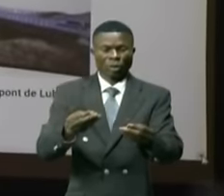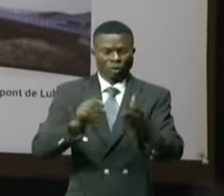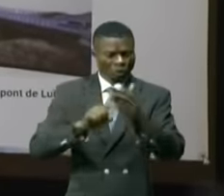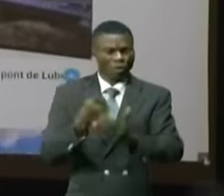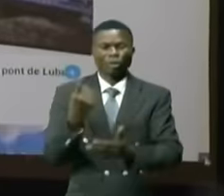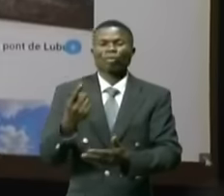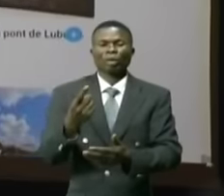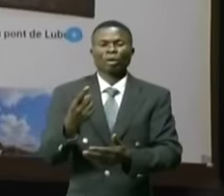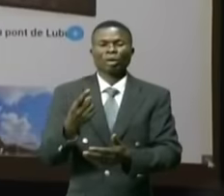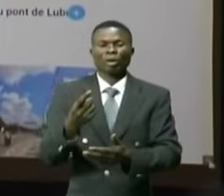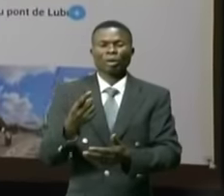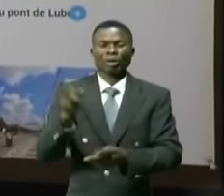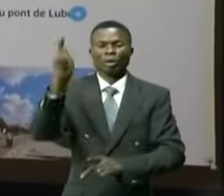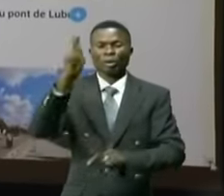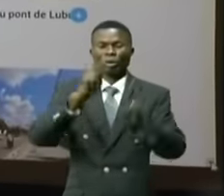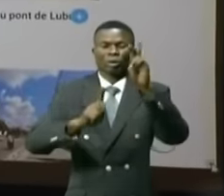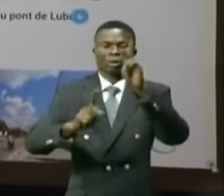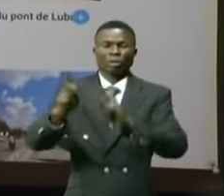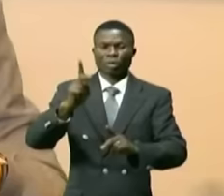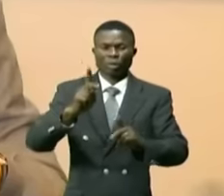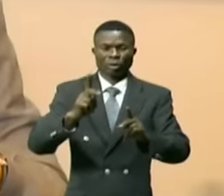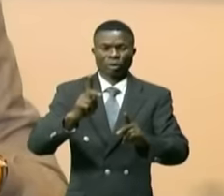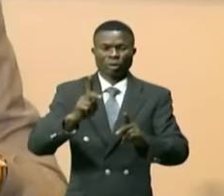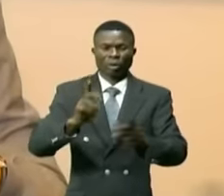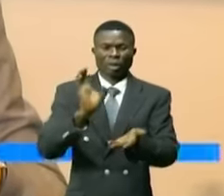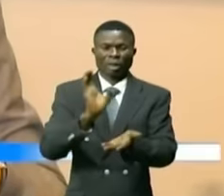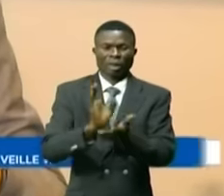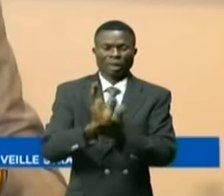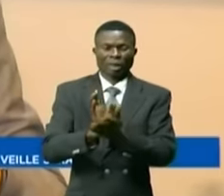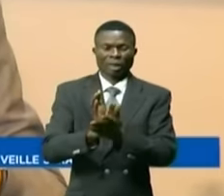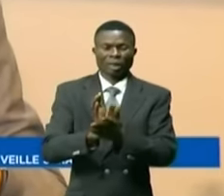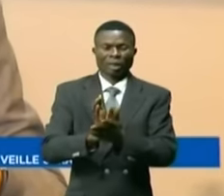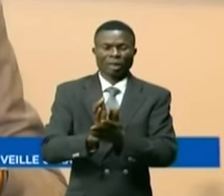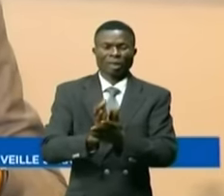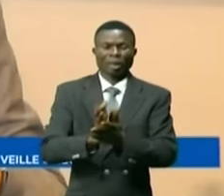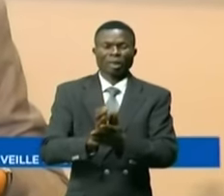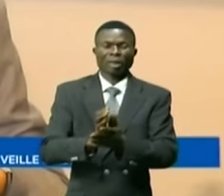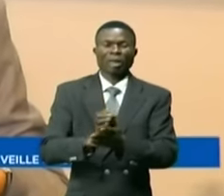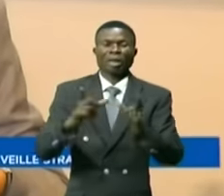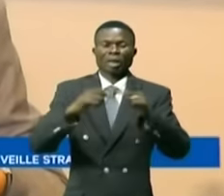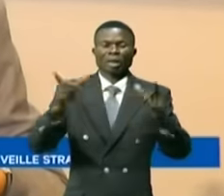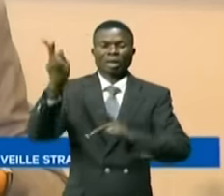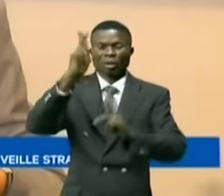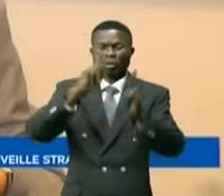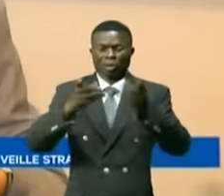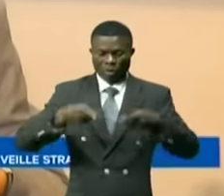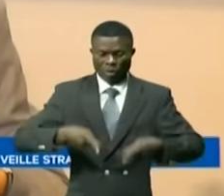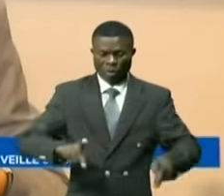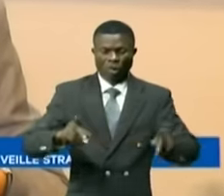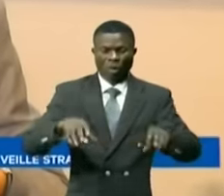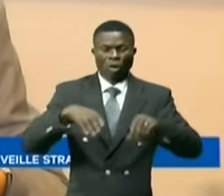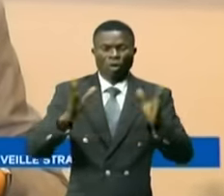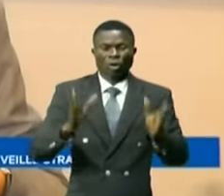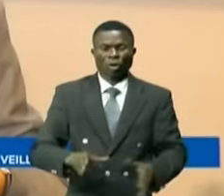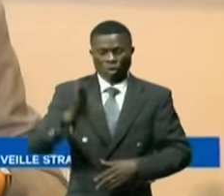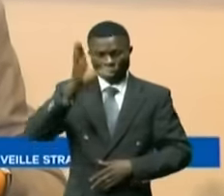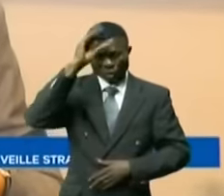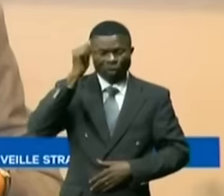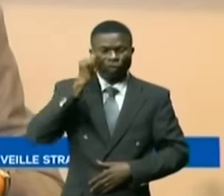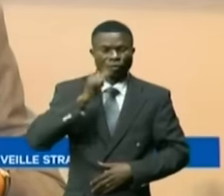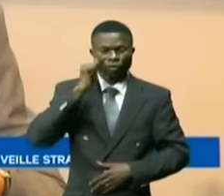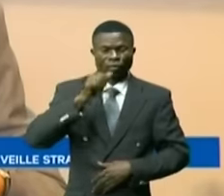Directe de la population, une carte interactive grand public qui permet aux Congolais et aux